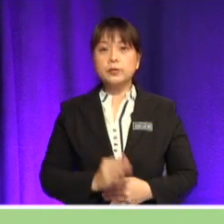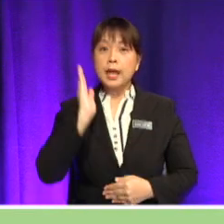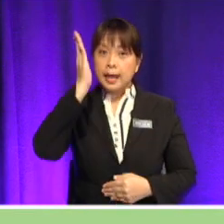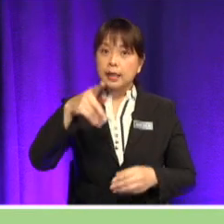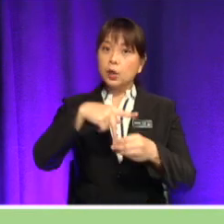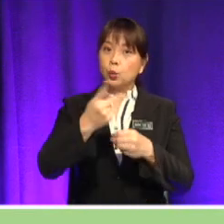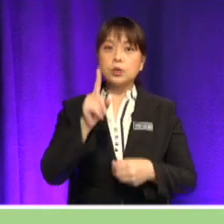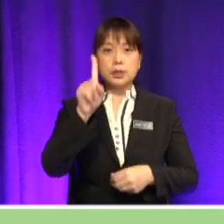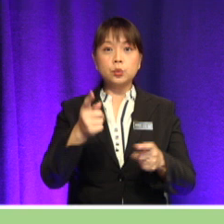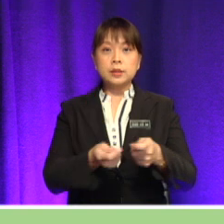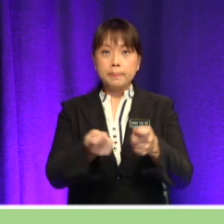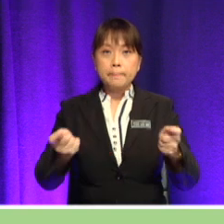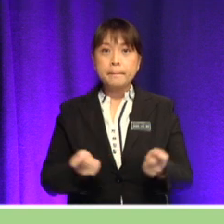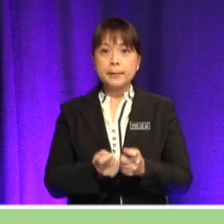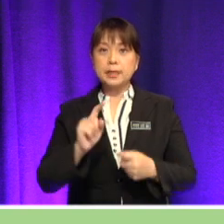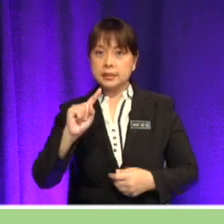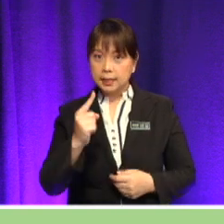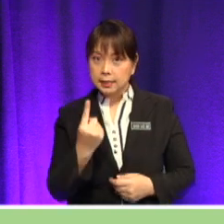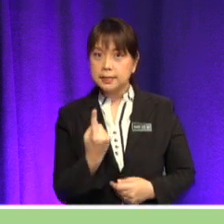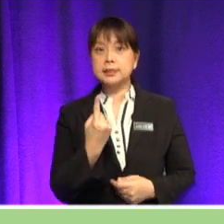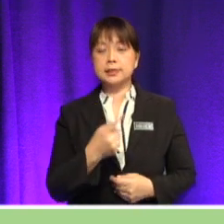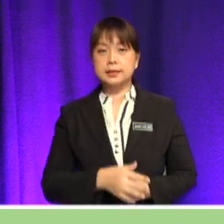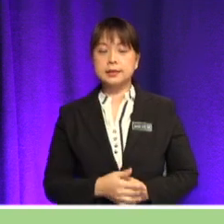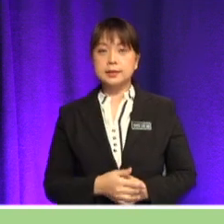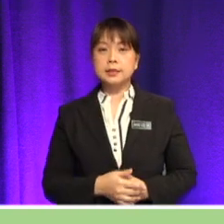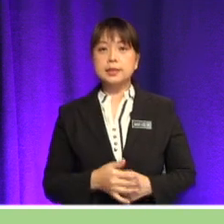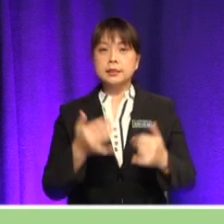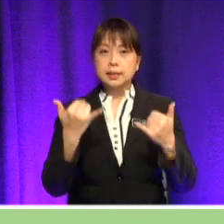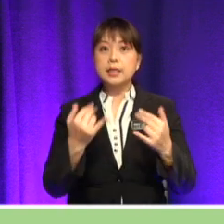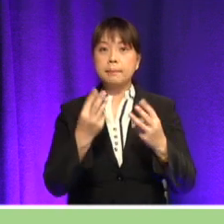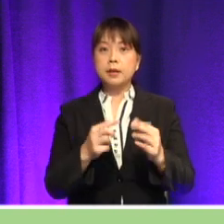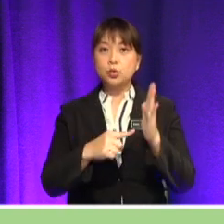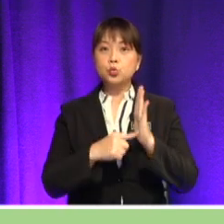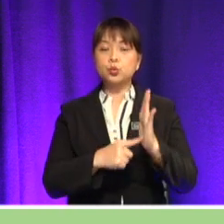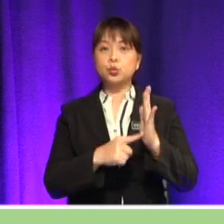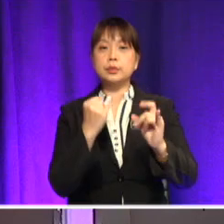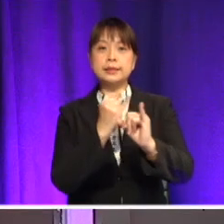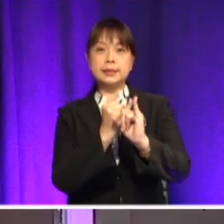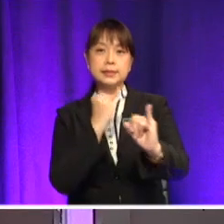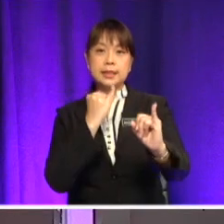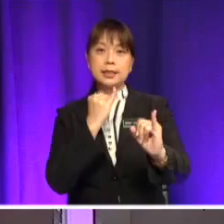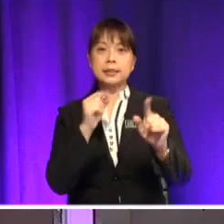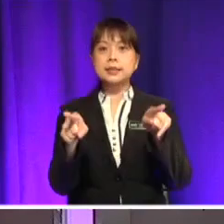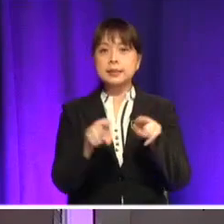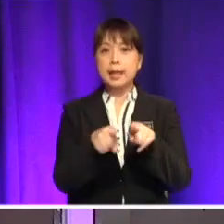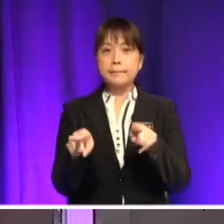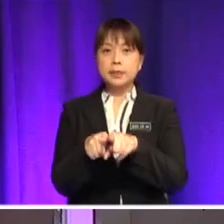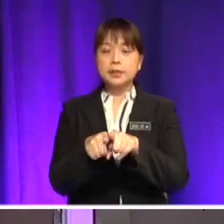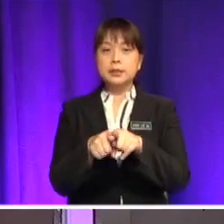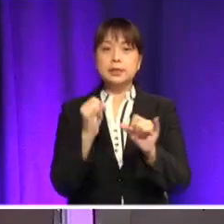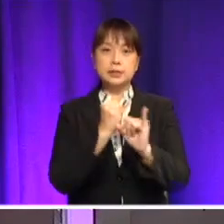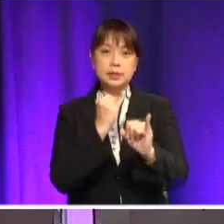tempat saja kita tidak Tunjukkan perbedaan dia adalah di mana jarak penciptanya adalah sama Oke boleh paham